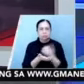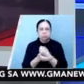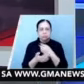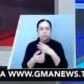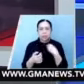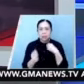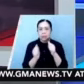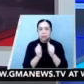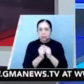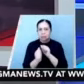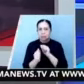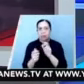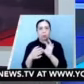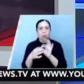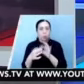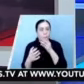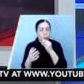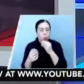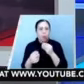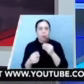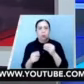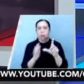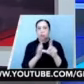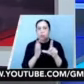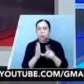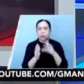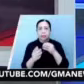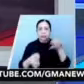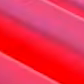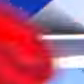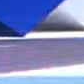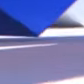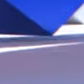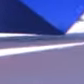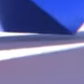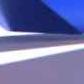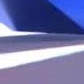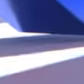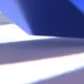kasabot umanong abogado at hukom. Nakatutok si John Consulta.